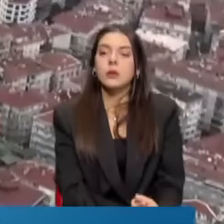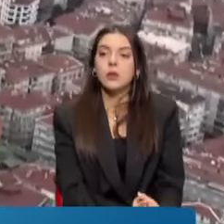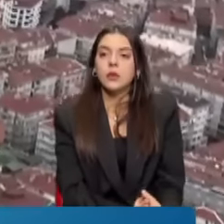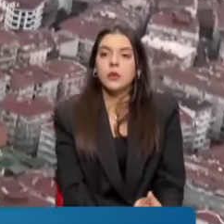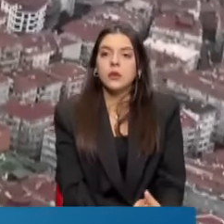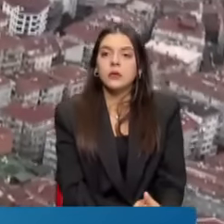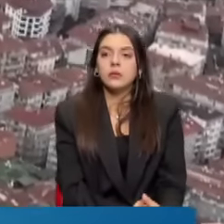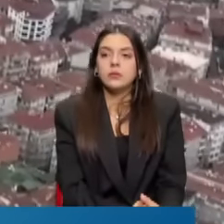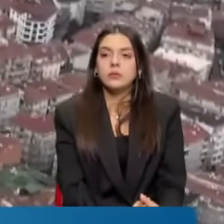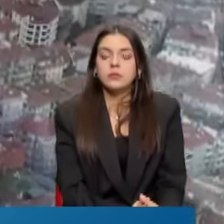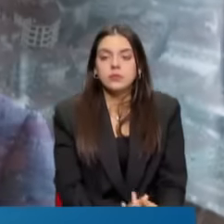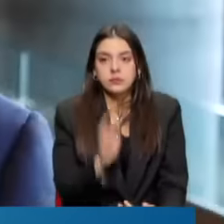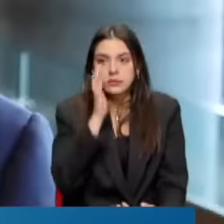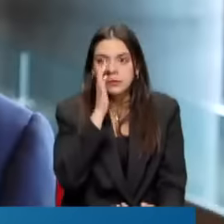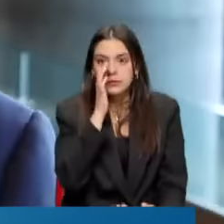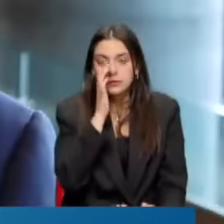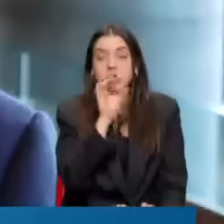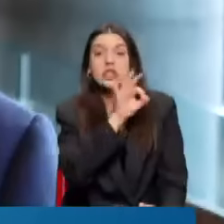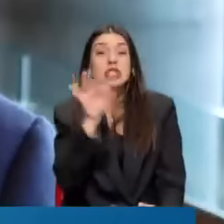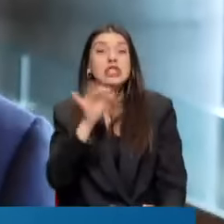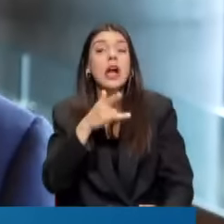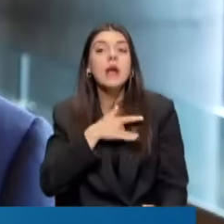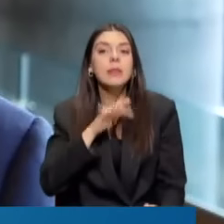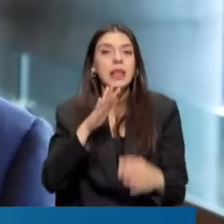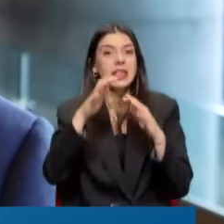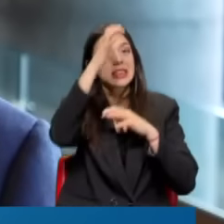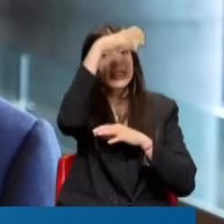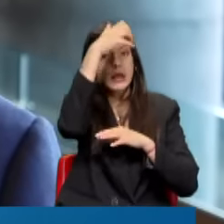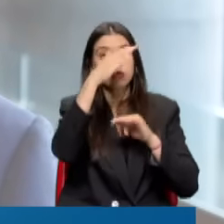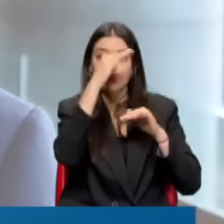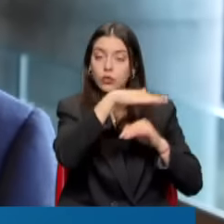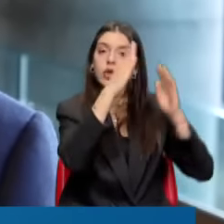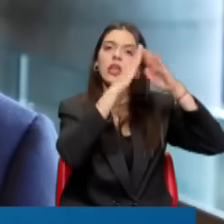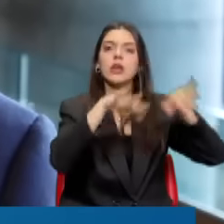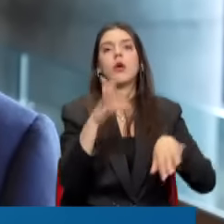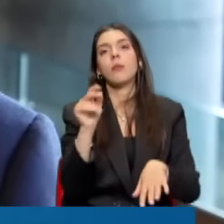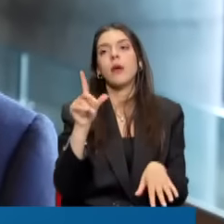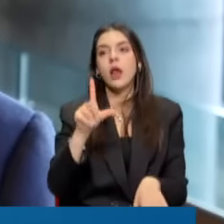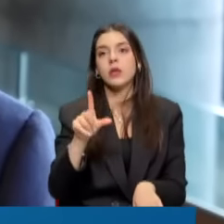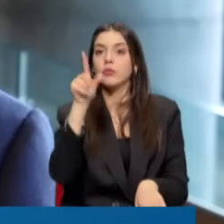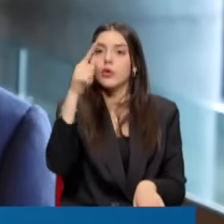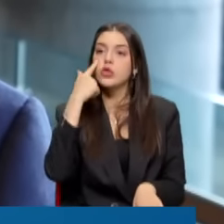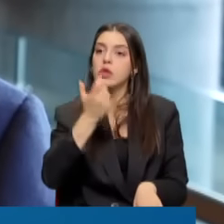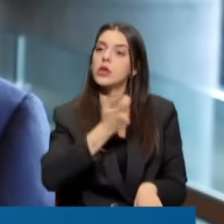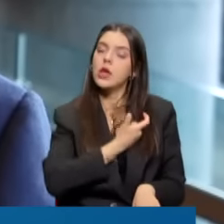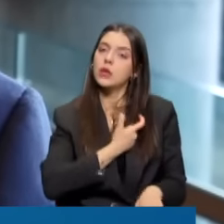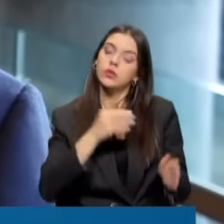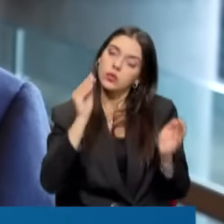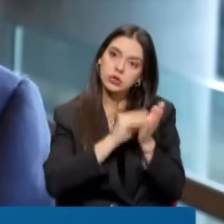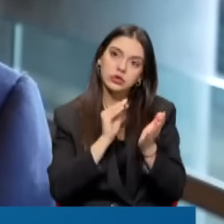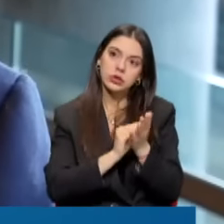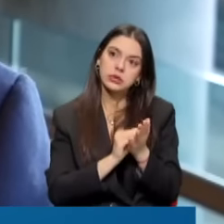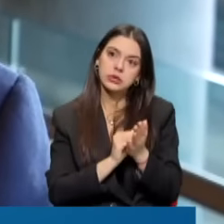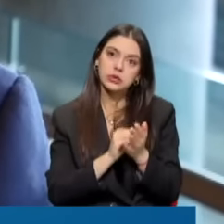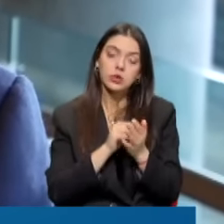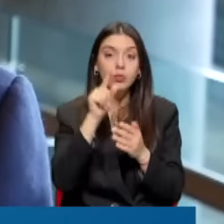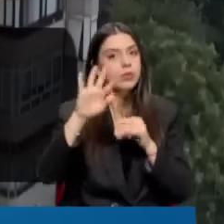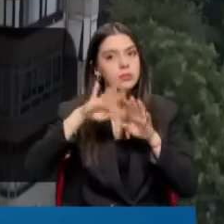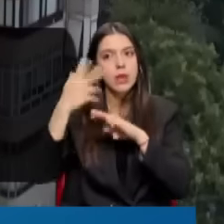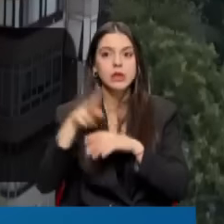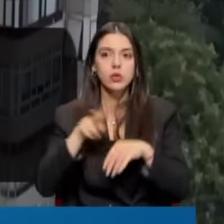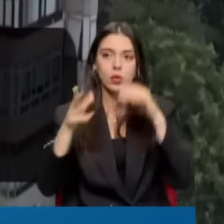diyor hiç acımadan kepçeyi vurup yıkacaksın ona göre de bir yasa çıkartacaksın bunun başka